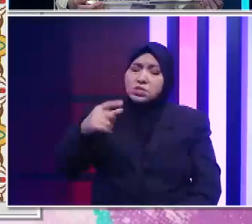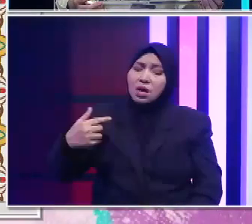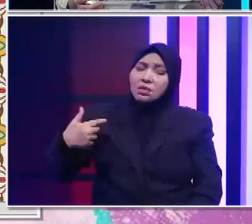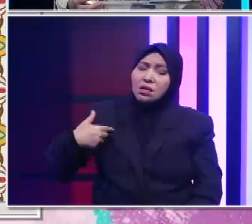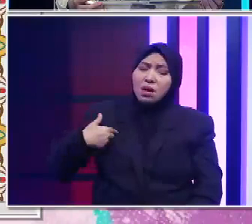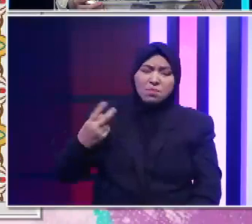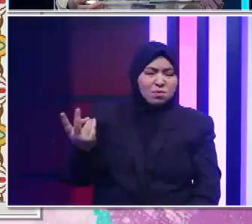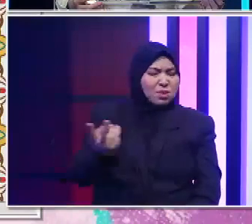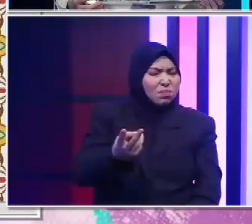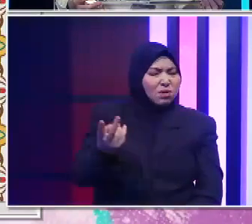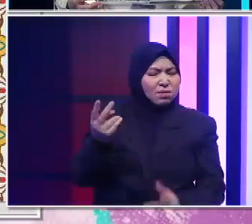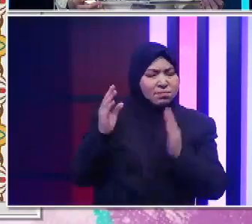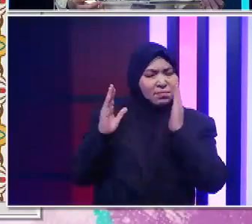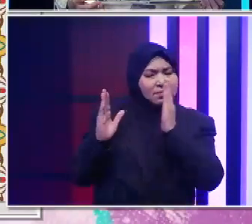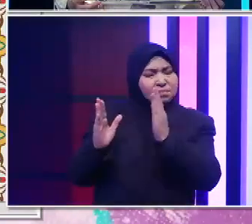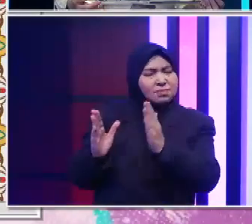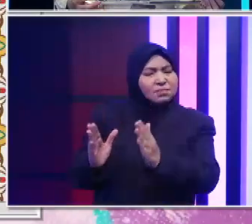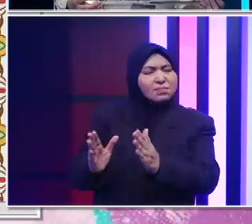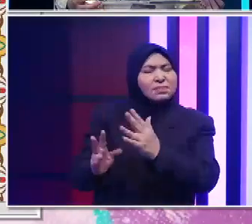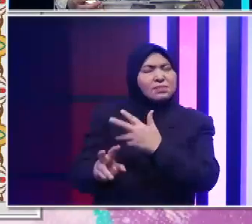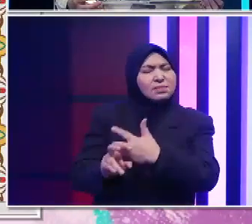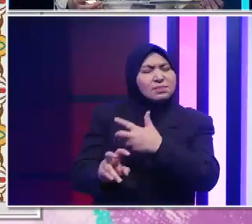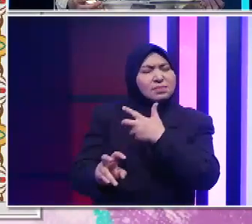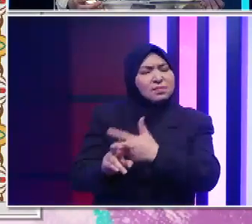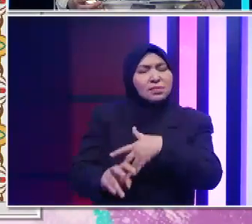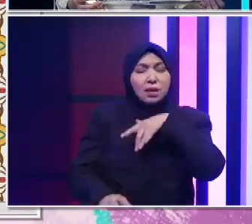khroma Wahyu